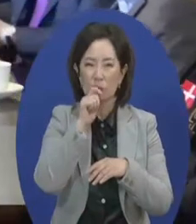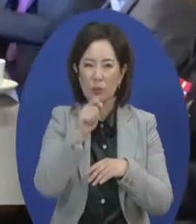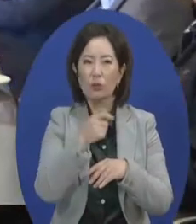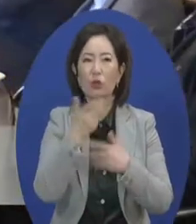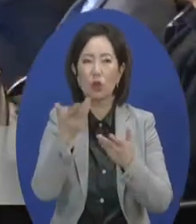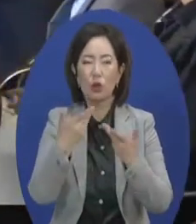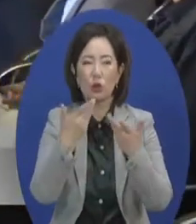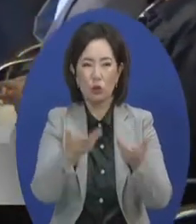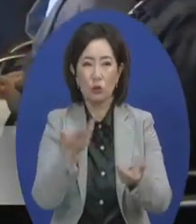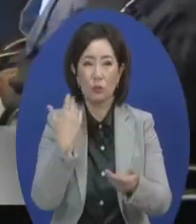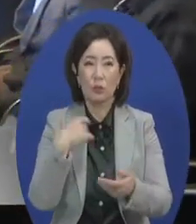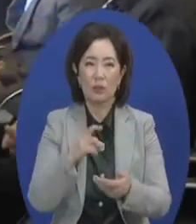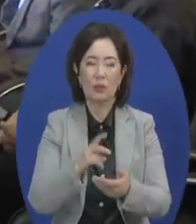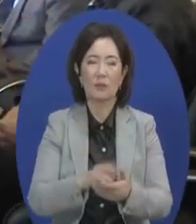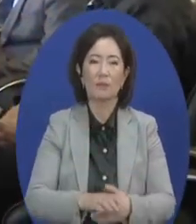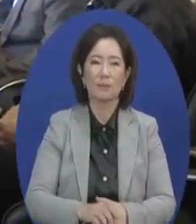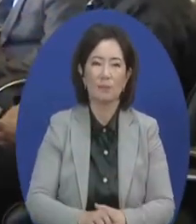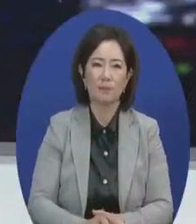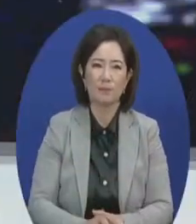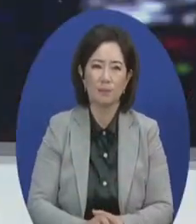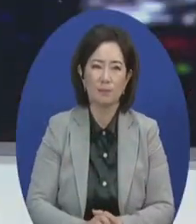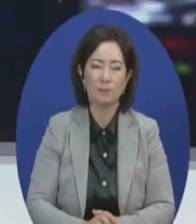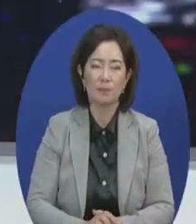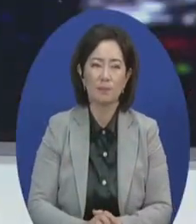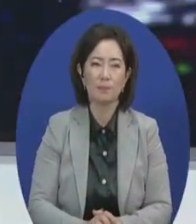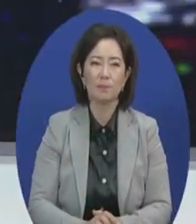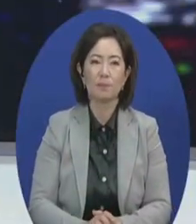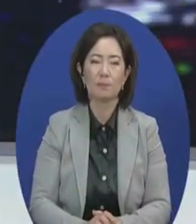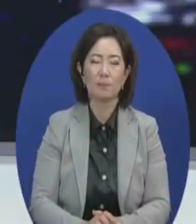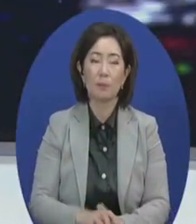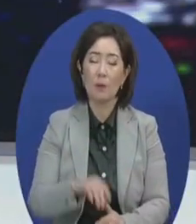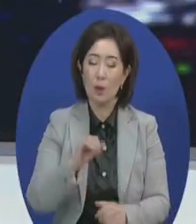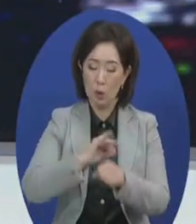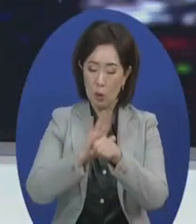буцалтгүй тусламж үзүүлжээ. Цардаглын үе